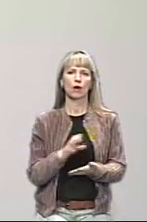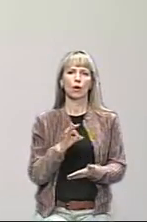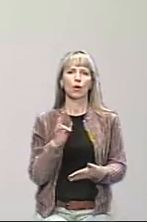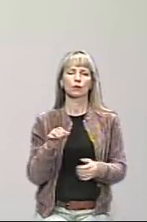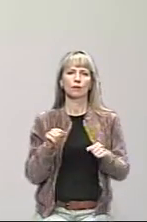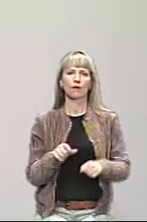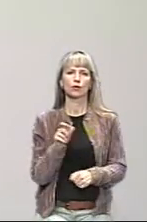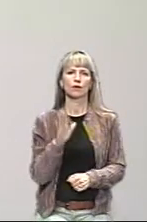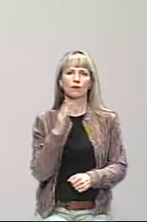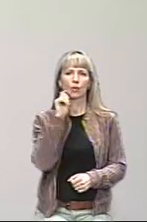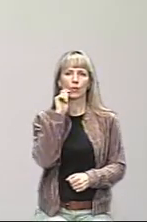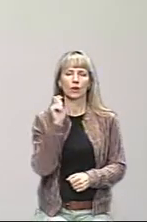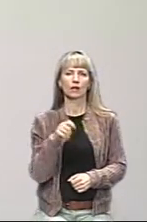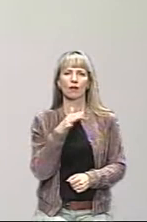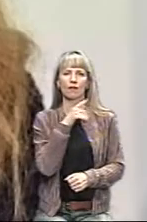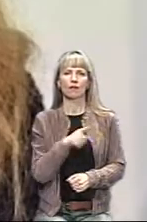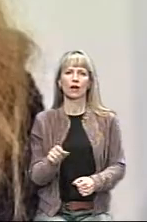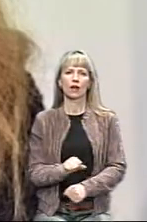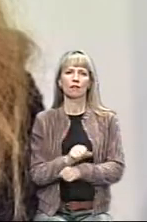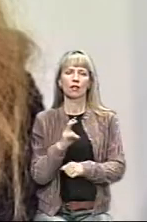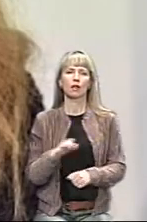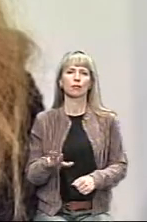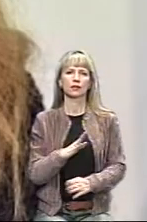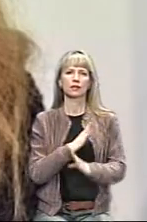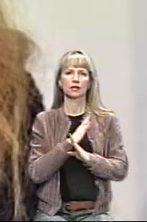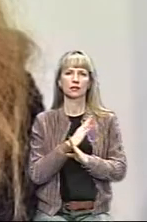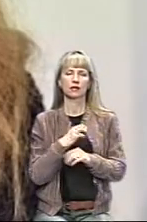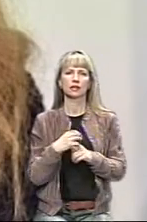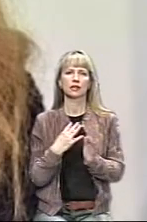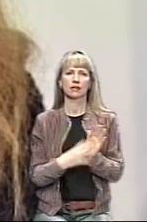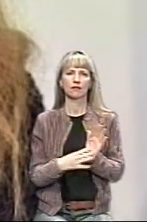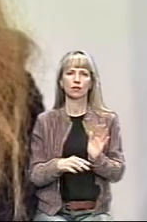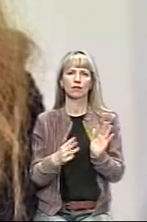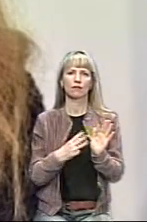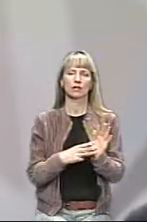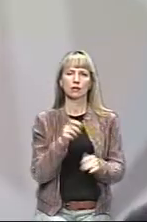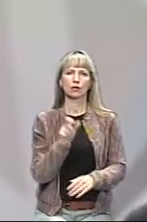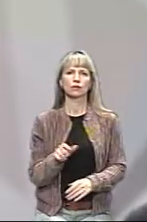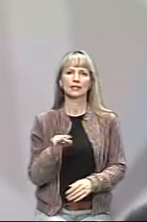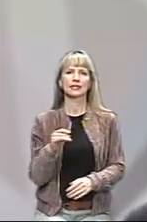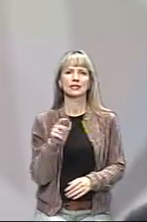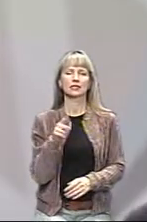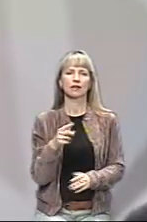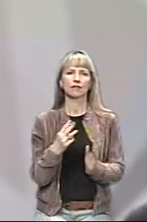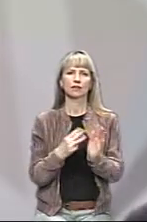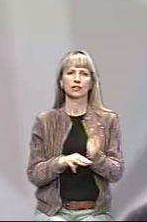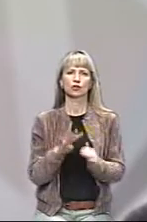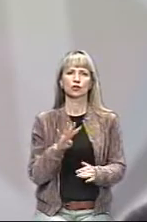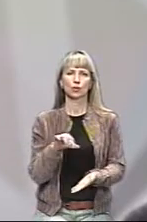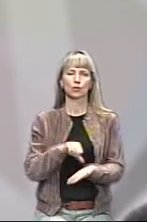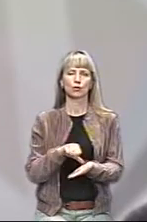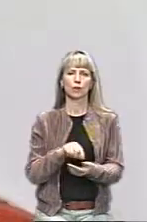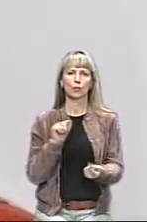прав людини в Україні, під час революції на Майдані загинуло 98 осіб, із них 84 –